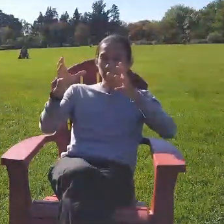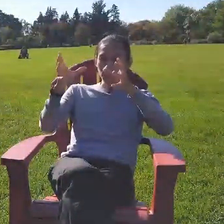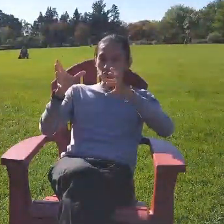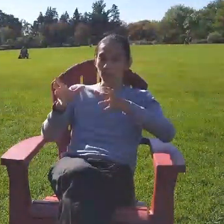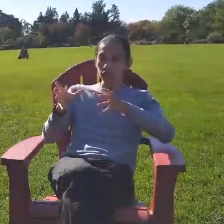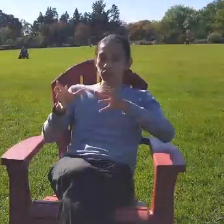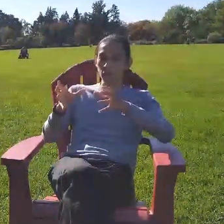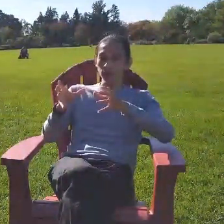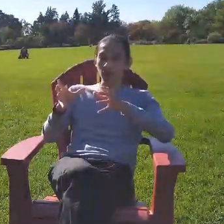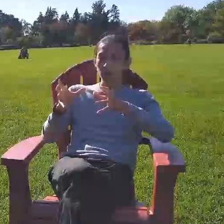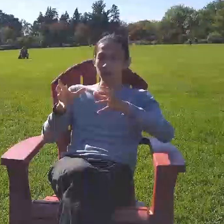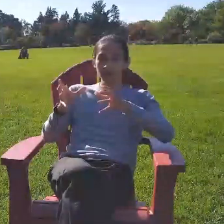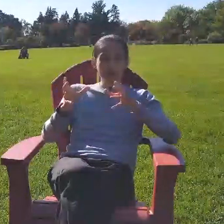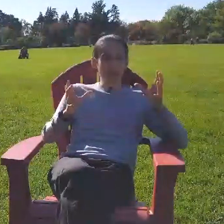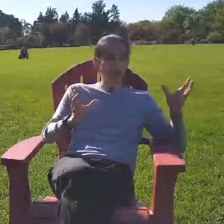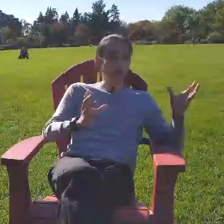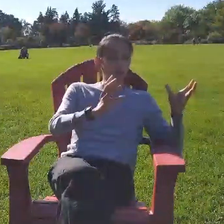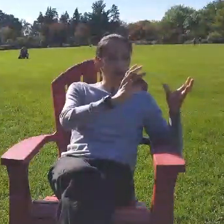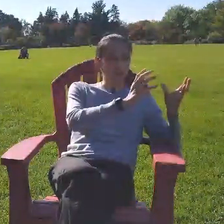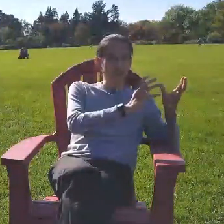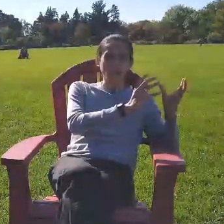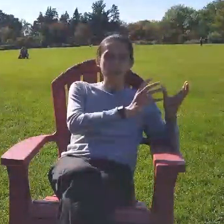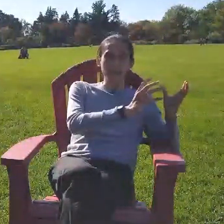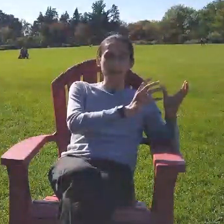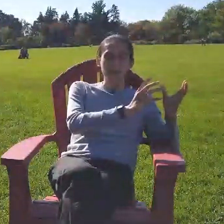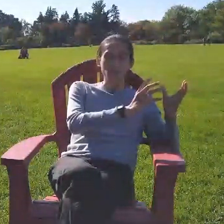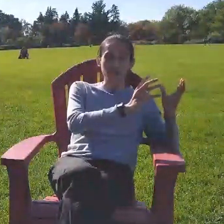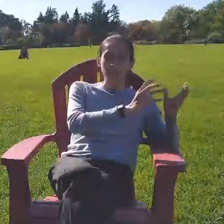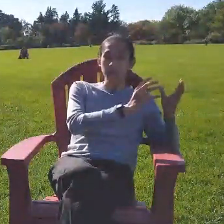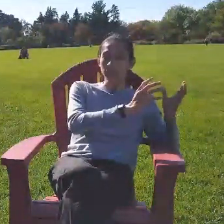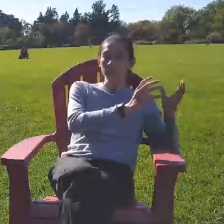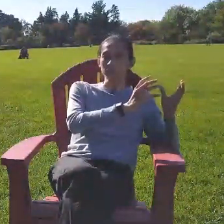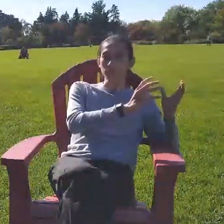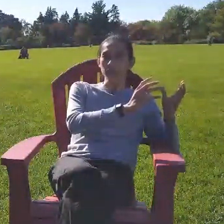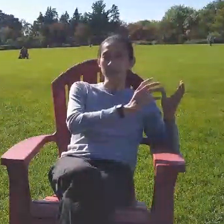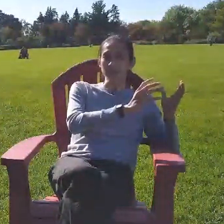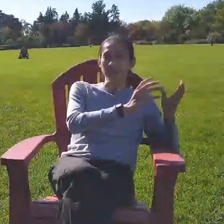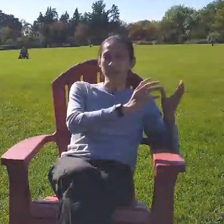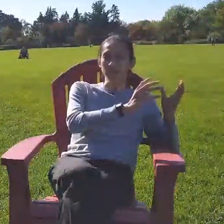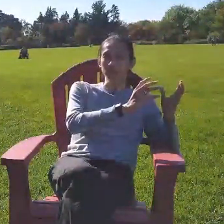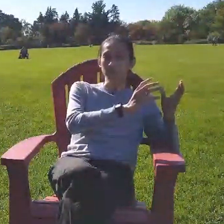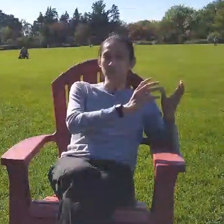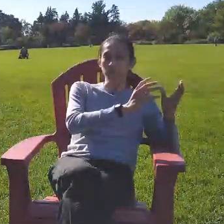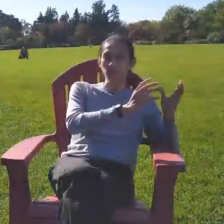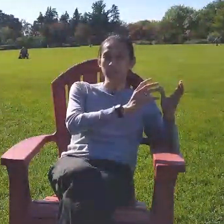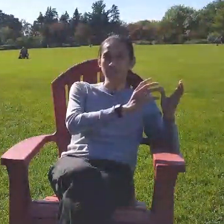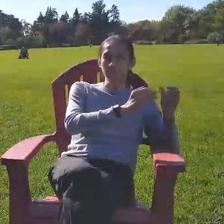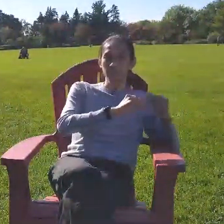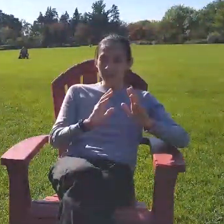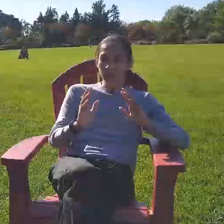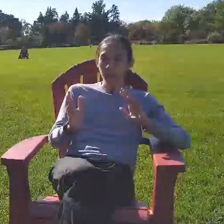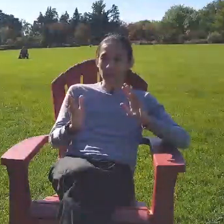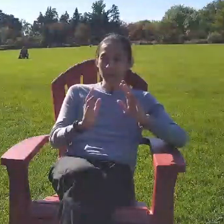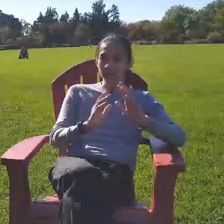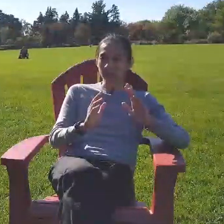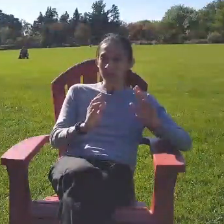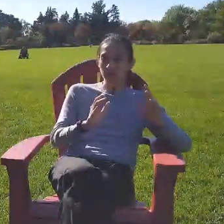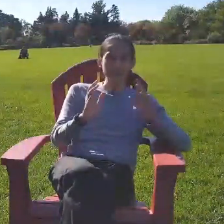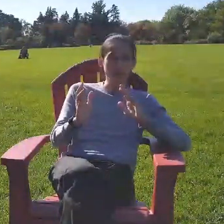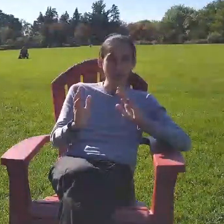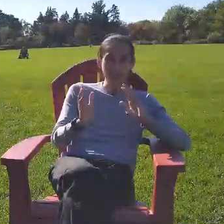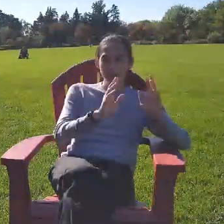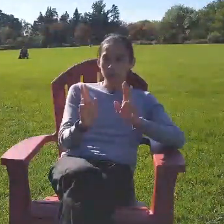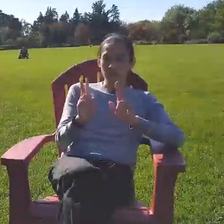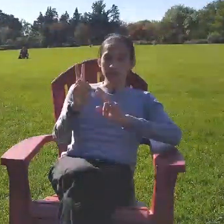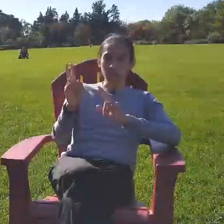dari ruang pertunjukan utama ke ruang ekstra yang ruang yang lebih tenang tersebut yang saya jelaskan barusan tadi sehingga mereka bisa